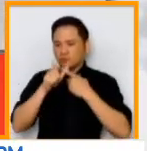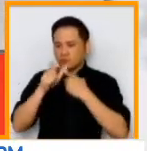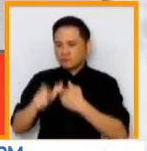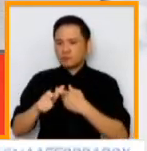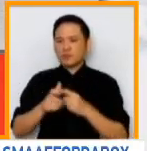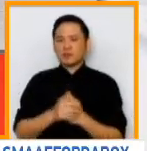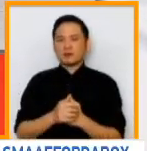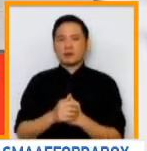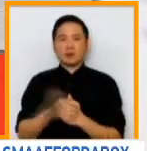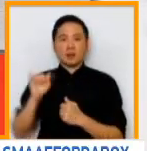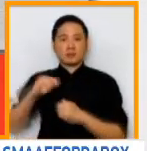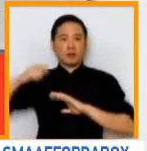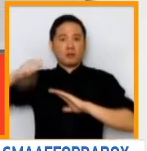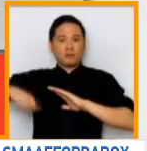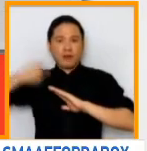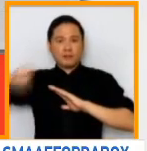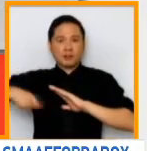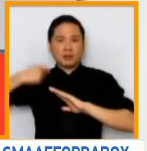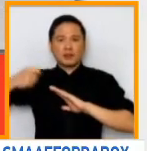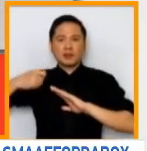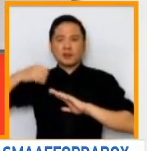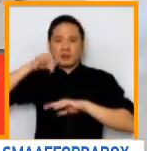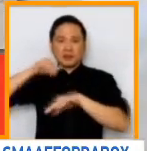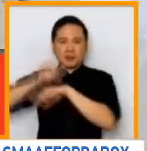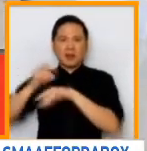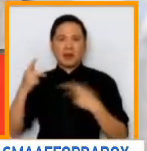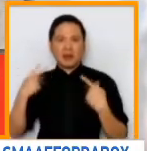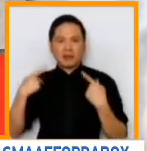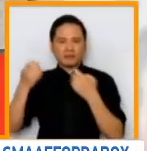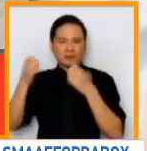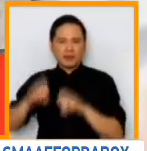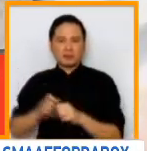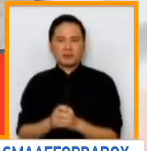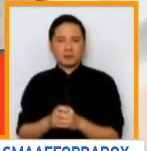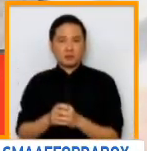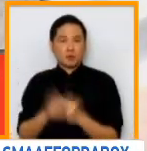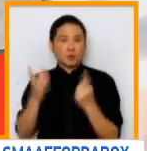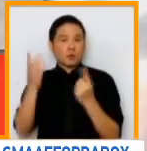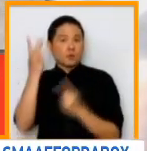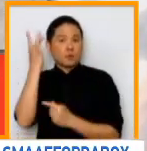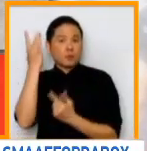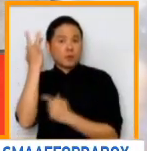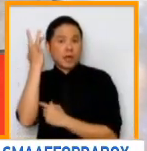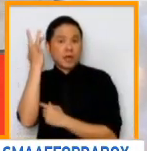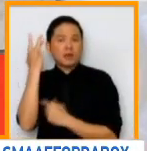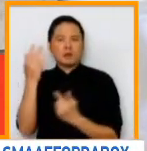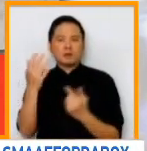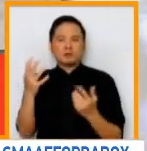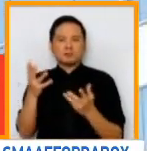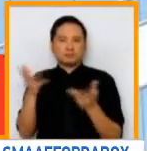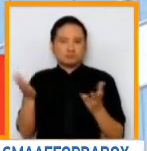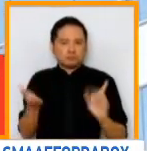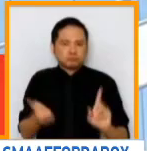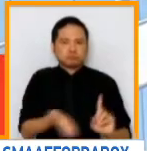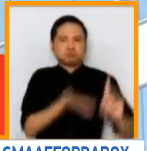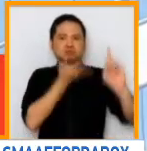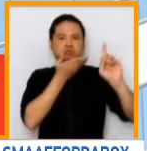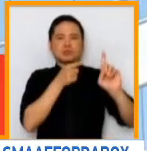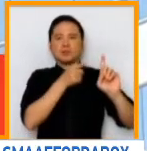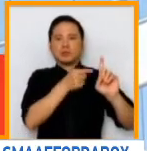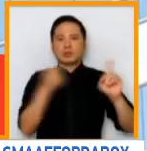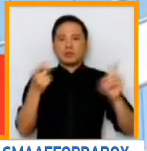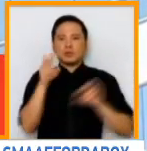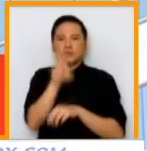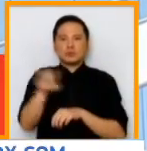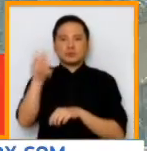gabing yon. Isinagawa raw programa para buhayin muli ang turismo sa isla na naapektuhan ng pandemya. Ang